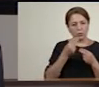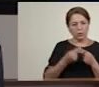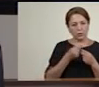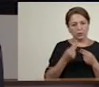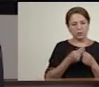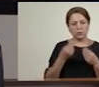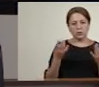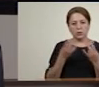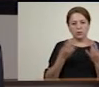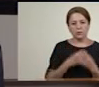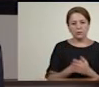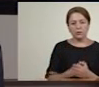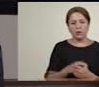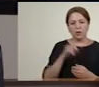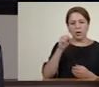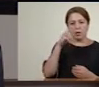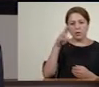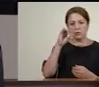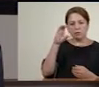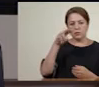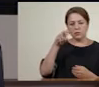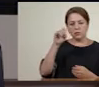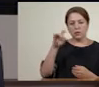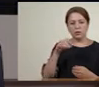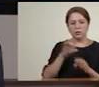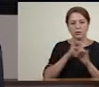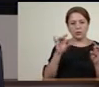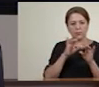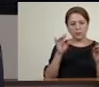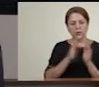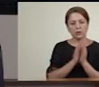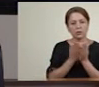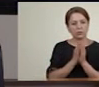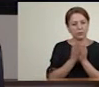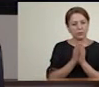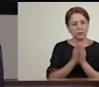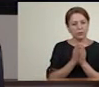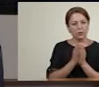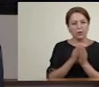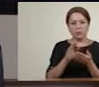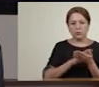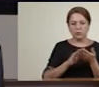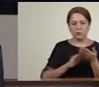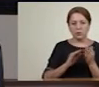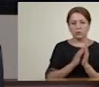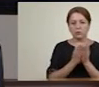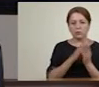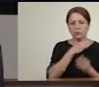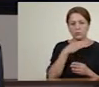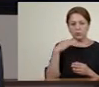kelmoqda. Hadislar sharhiga bag'ishlangan kitoblarning esa son sanog'i yo'q.